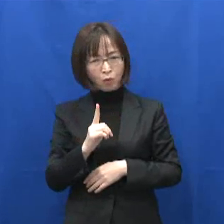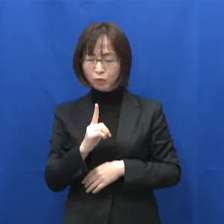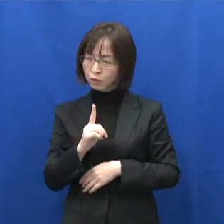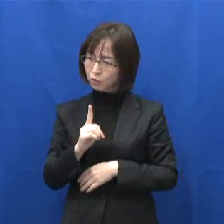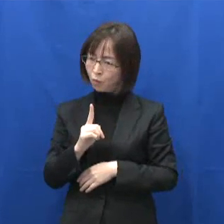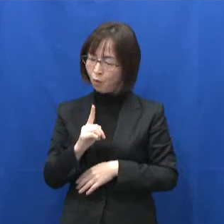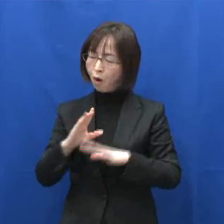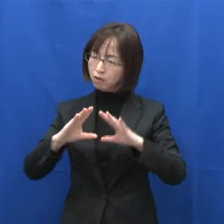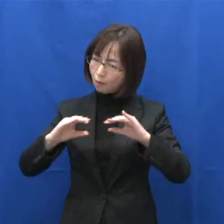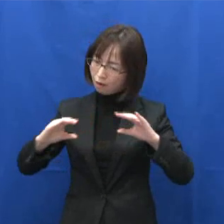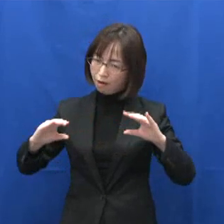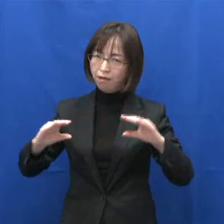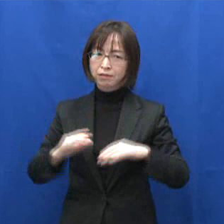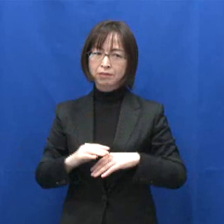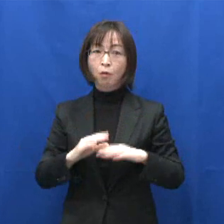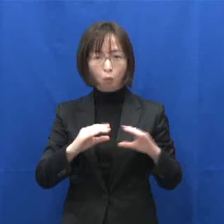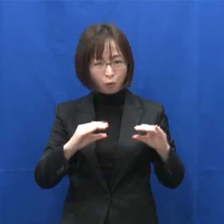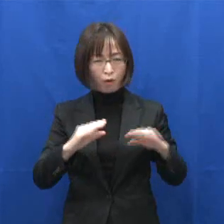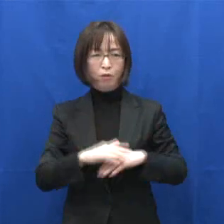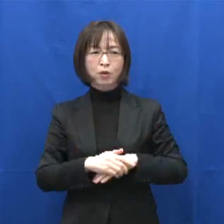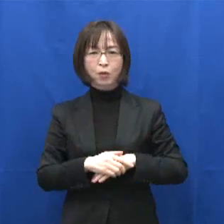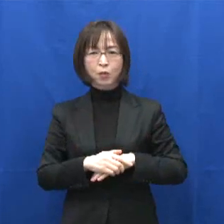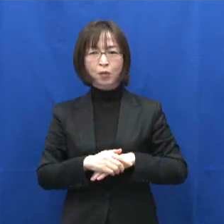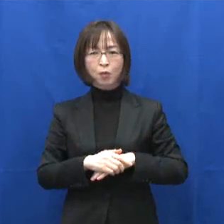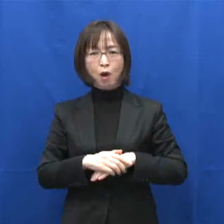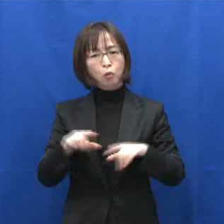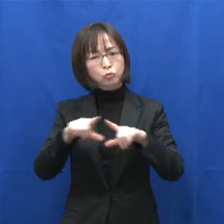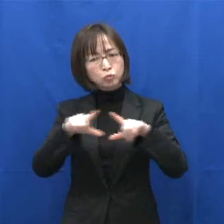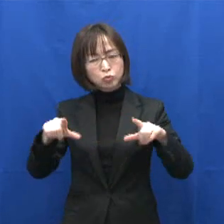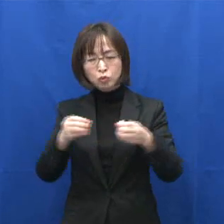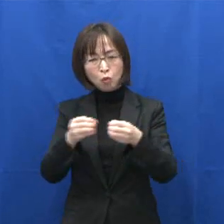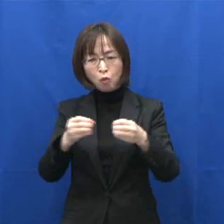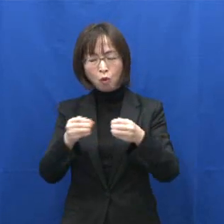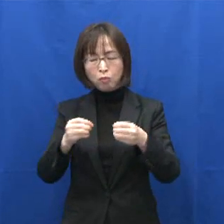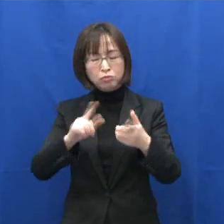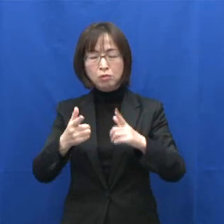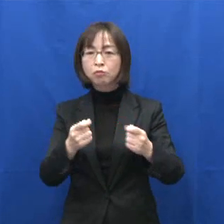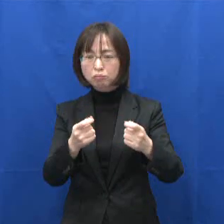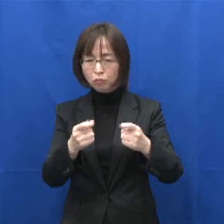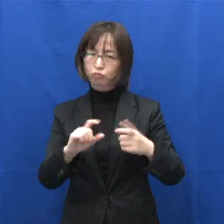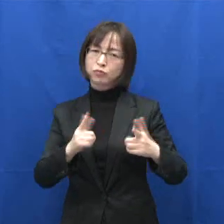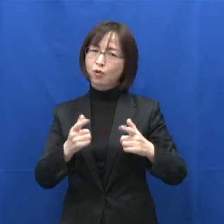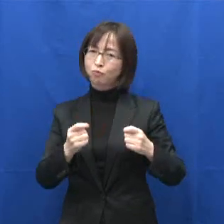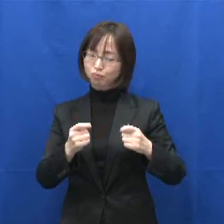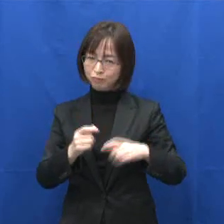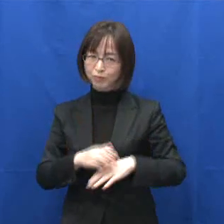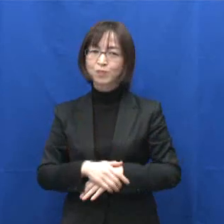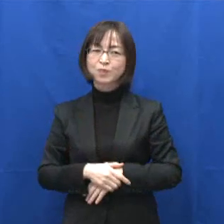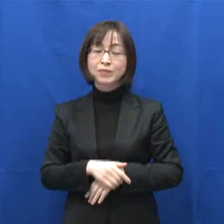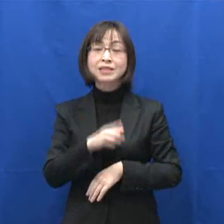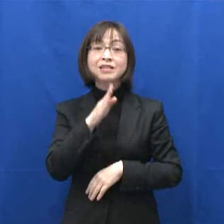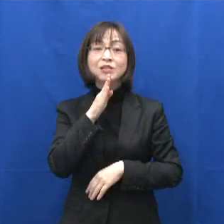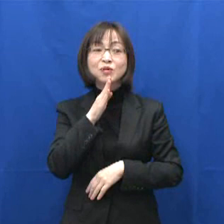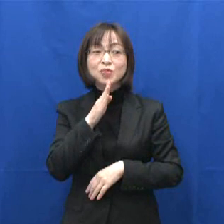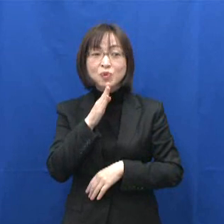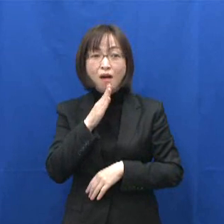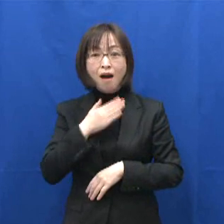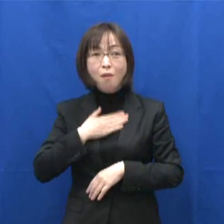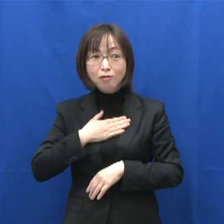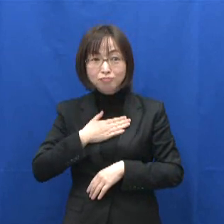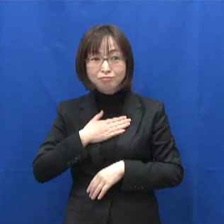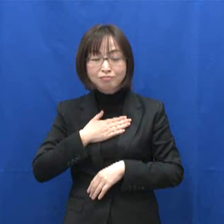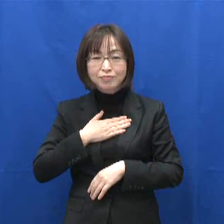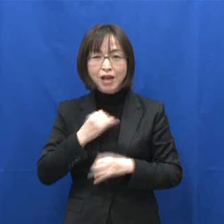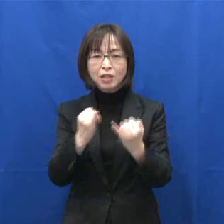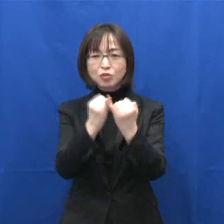柔らかいんですけれども、なんとなくちょっと違いますよね。実は、はい、わかりますか、